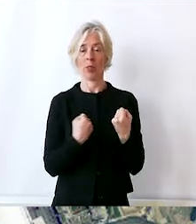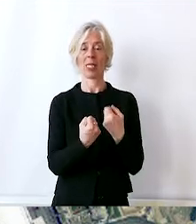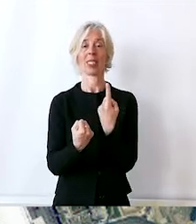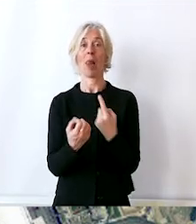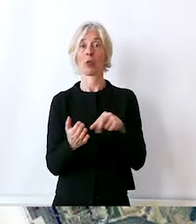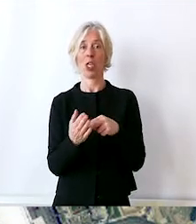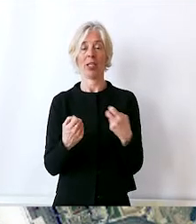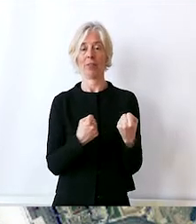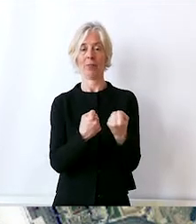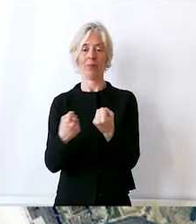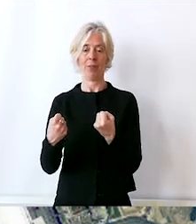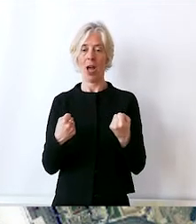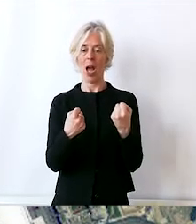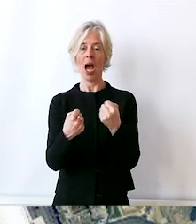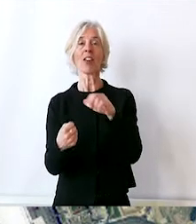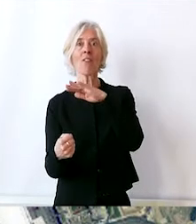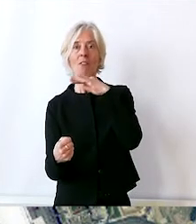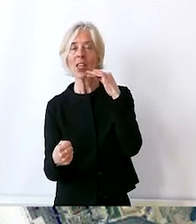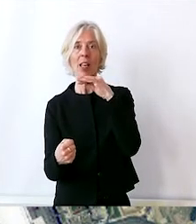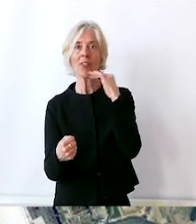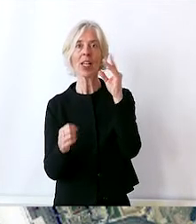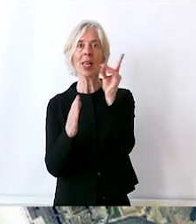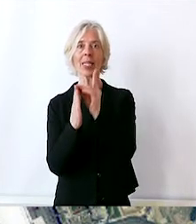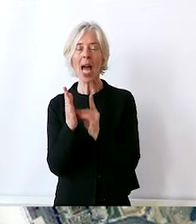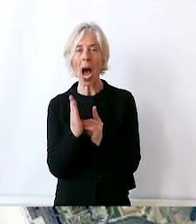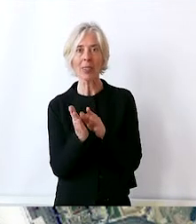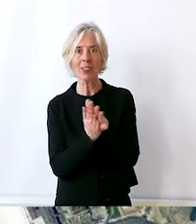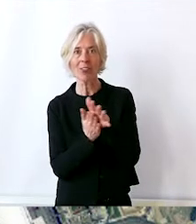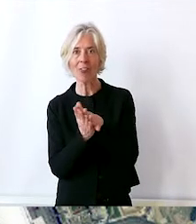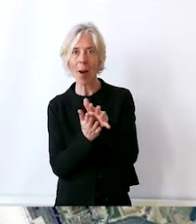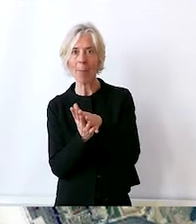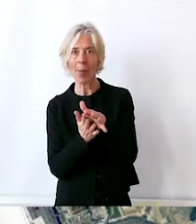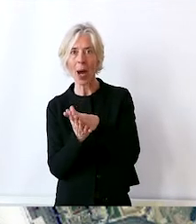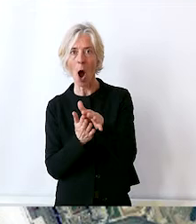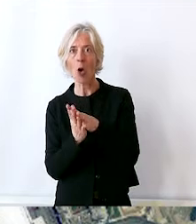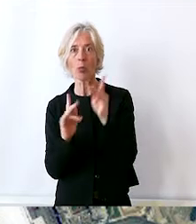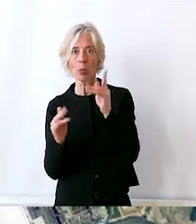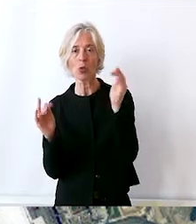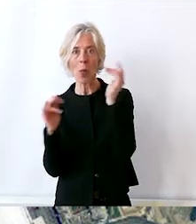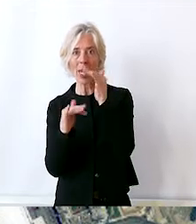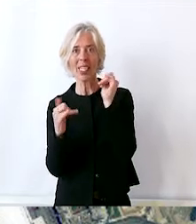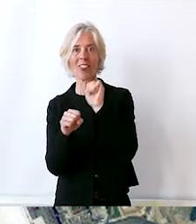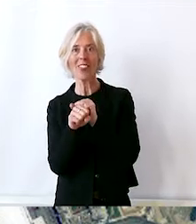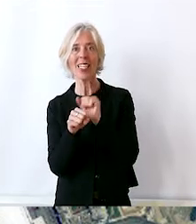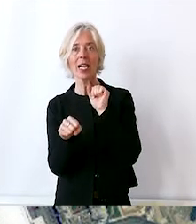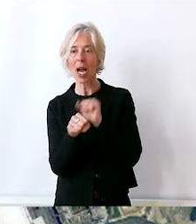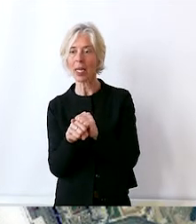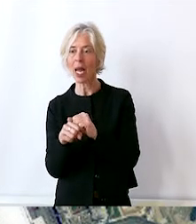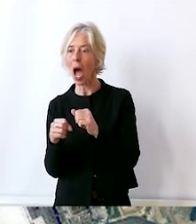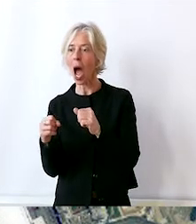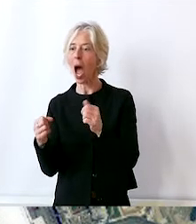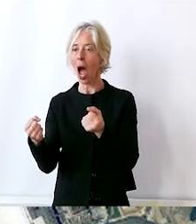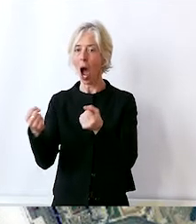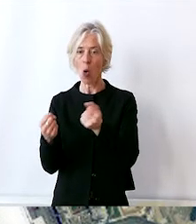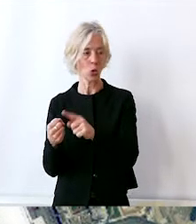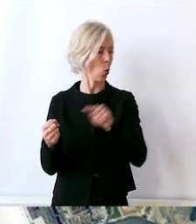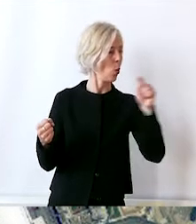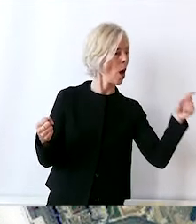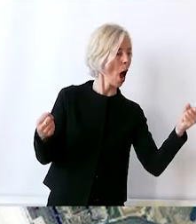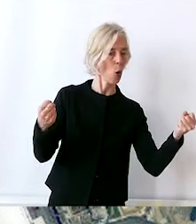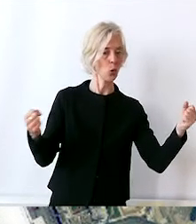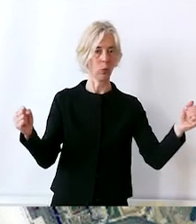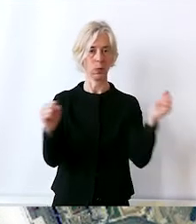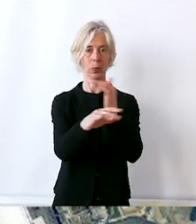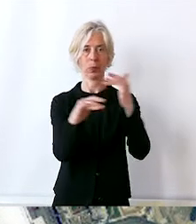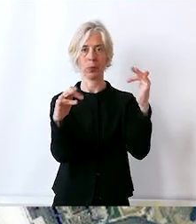zum Beispiel Staus zu vermeiden, indem die Autos miteinander kommunizieren. Anderer Bereich wäre zum Beispiel auch die Schifffahrt. Wenn